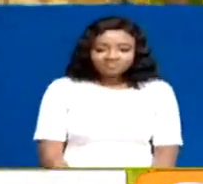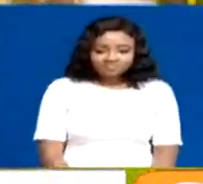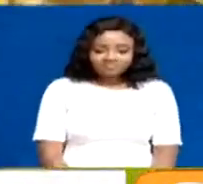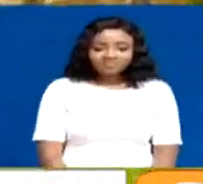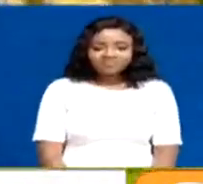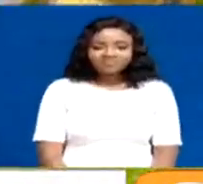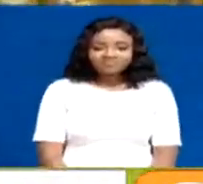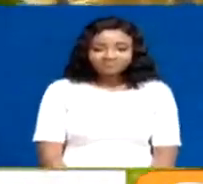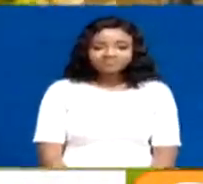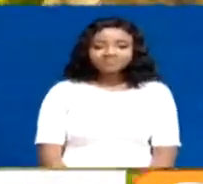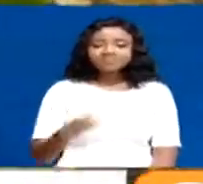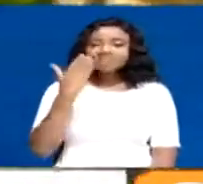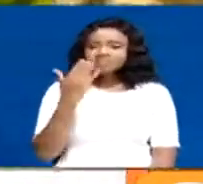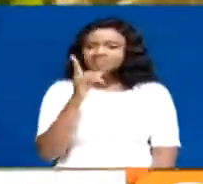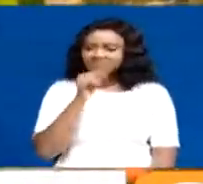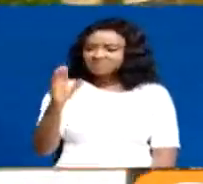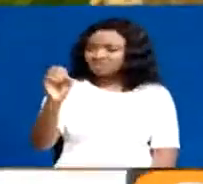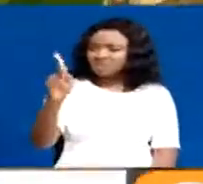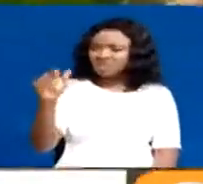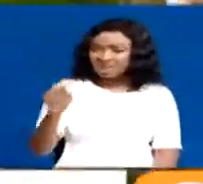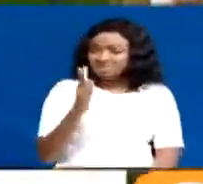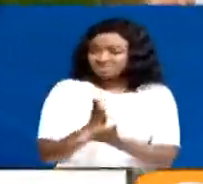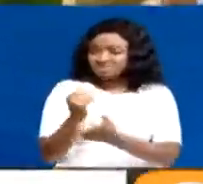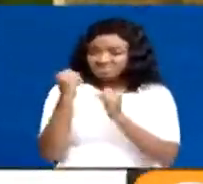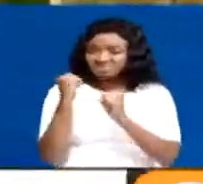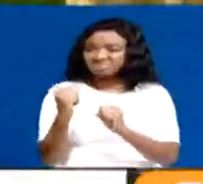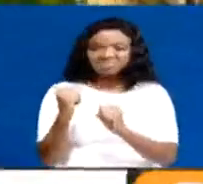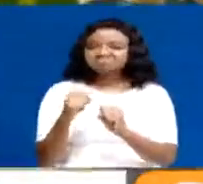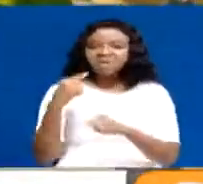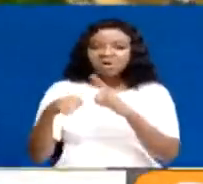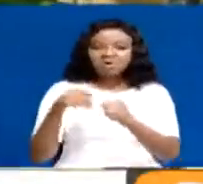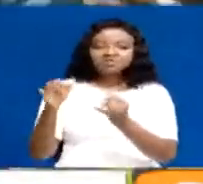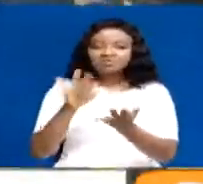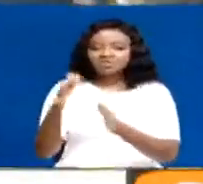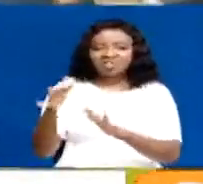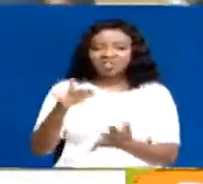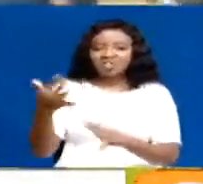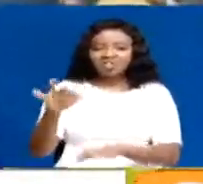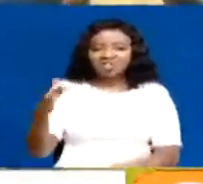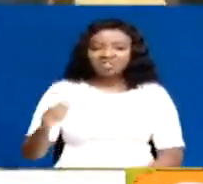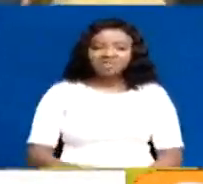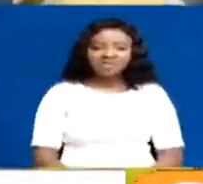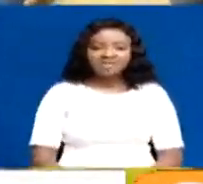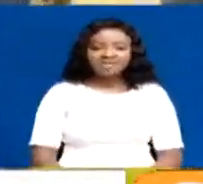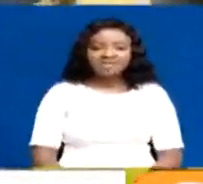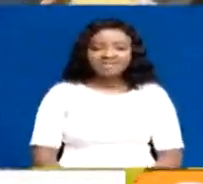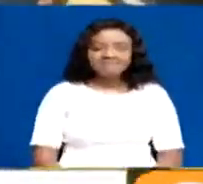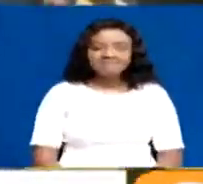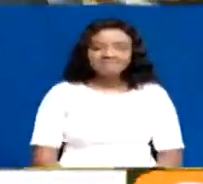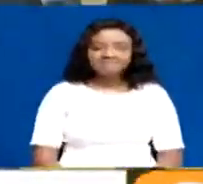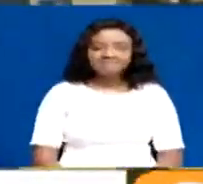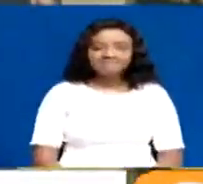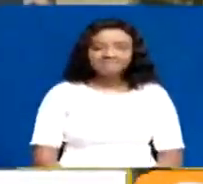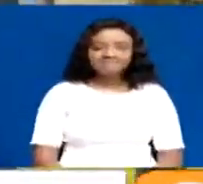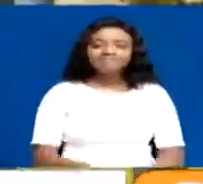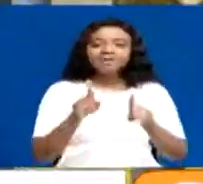Udhabiti wa muungano wa One Kenya Alliance unaonekana kuyumba zaidi, mawimbi yakizidi kuiumbisha meli yake. Vinara wa muungano huu